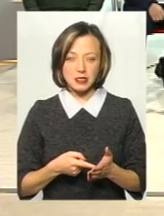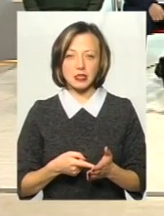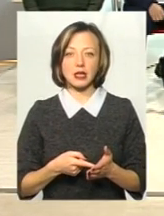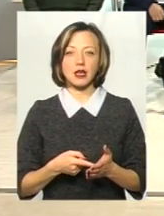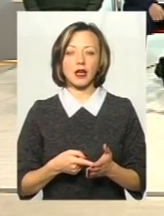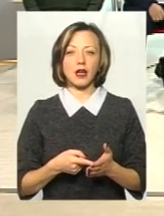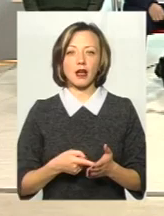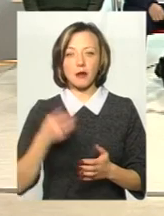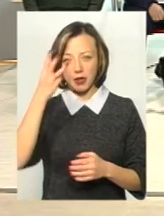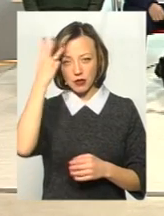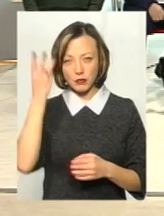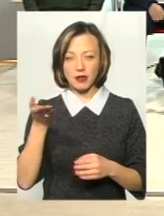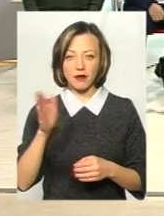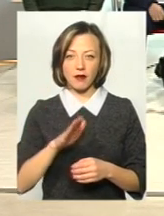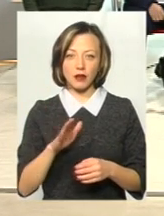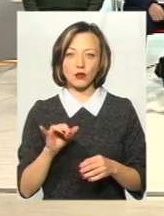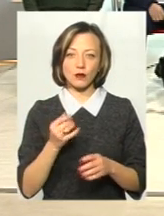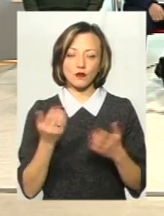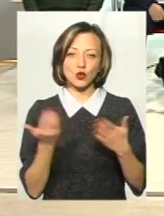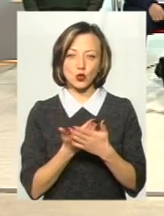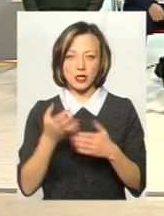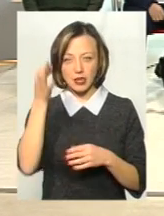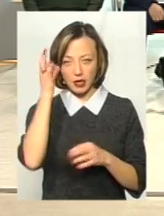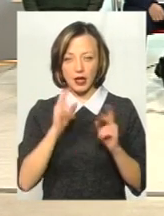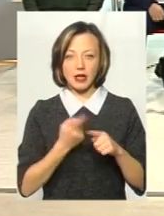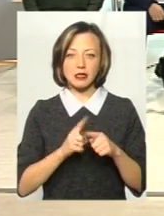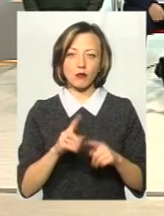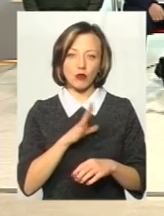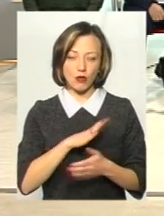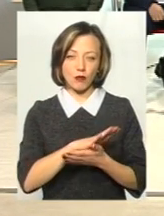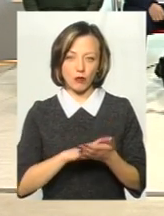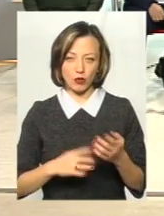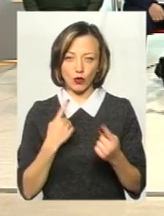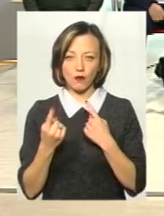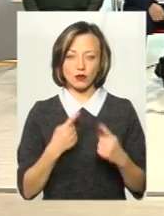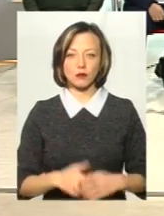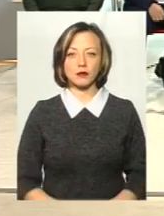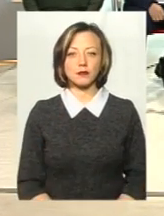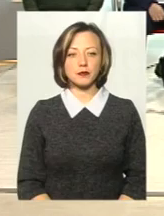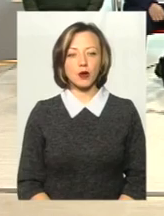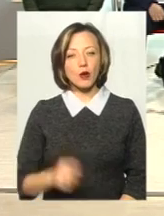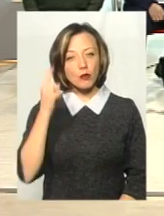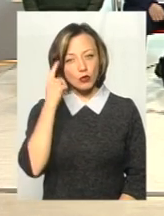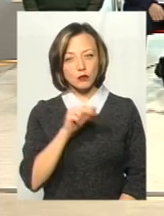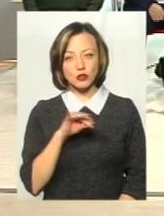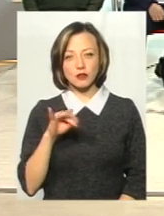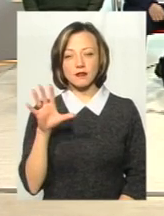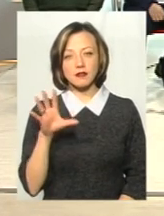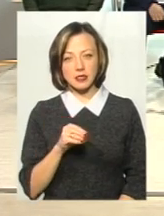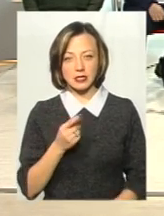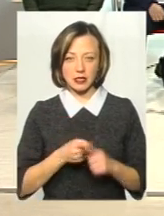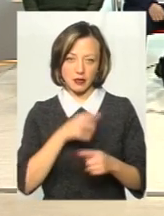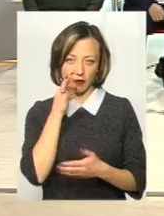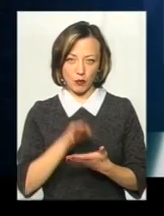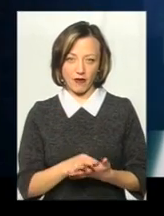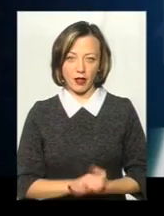В місті у Хмельницькому давайте у сюжеті згадаємо, як це було, і потім подумаємо про те, чи всі за це